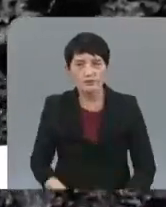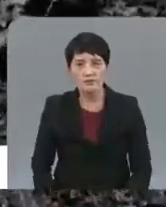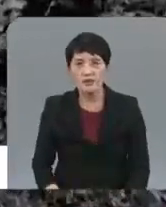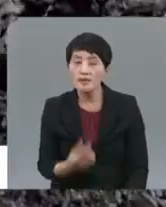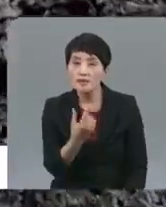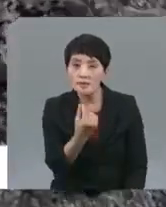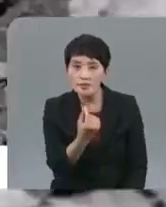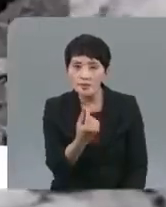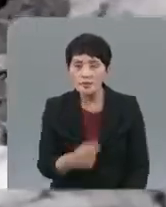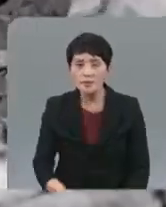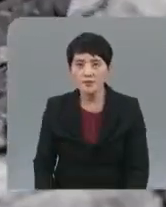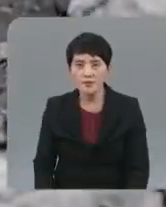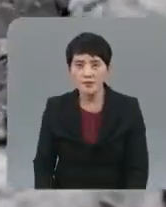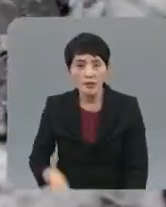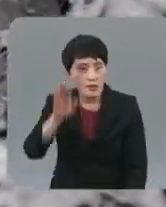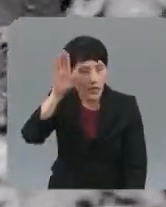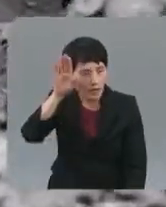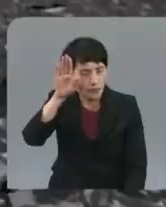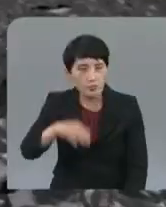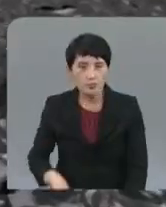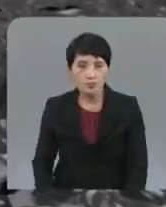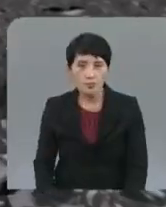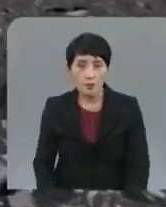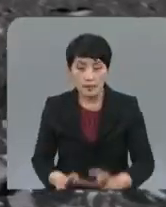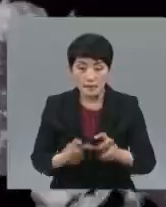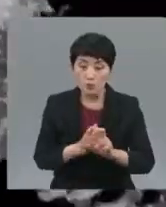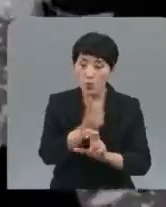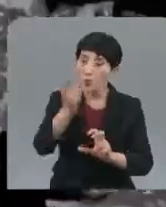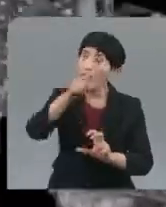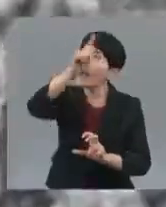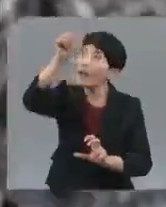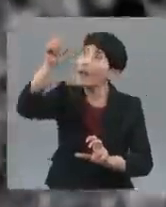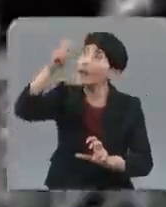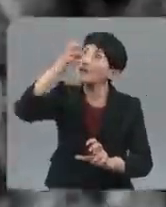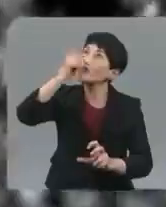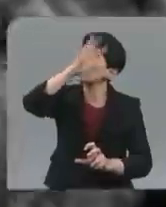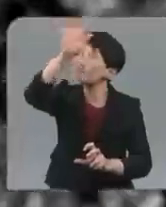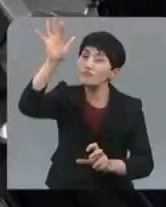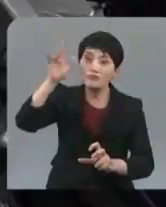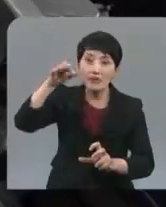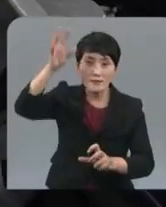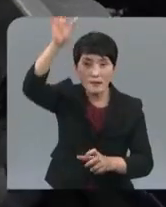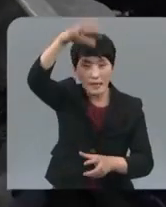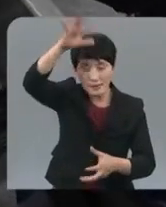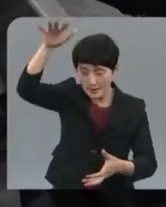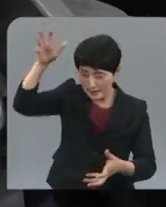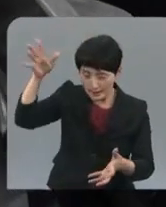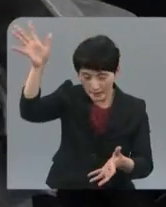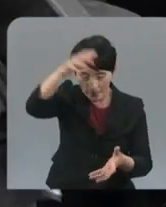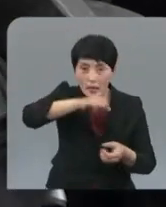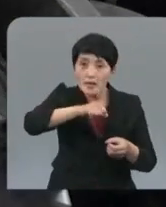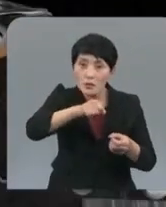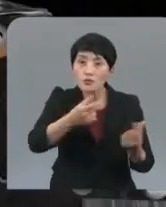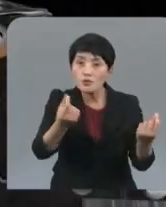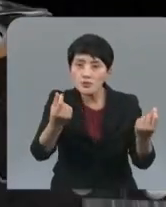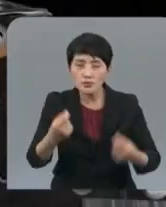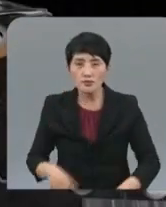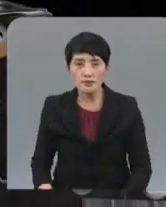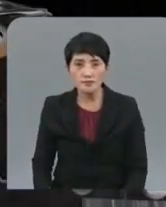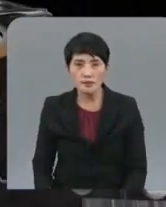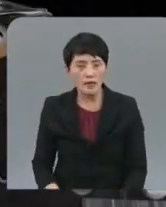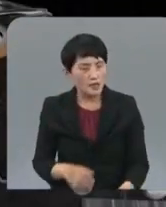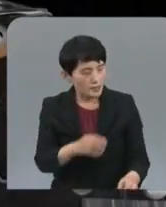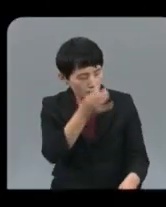baik Amerika Serikat Eropa maupun Jepang pun diketahui sedang mengembangkan teknologi untuk membersihkan sampah di luar angkasa dengan